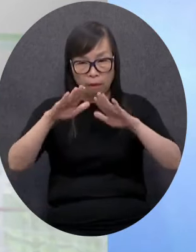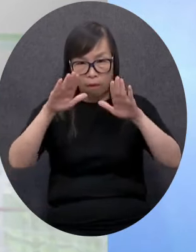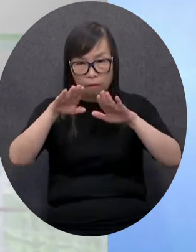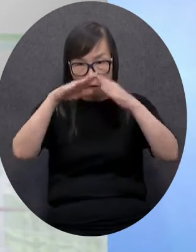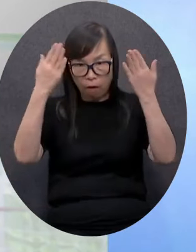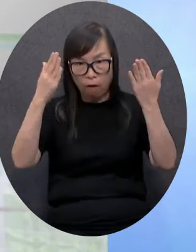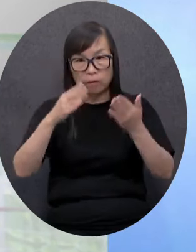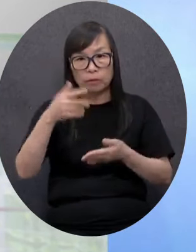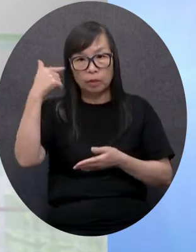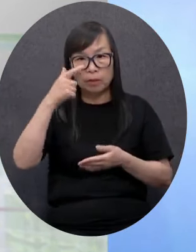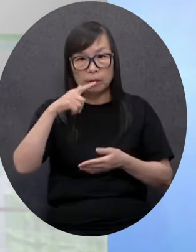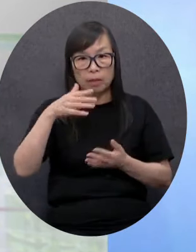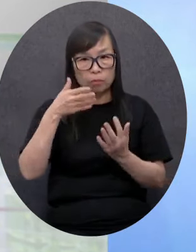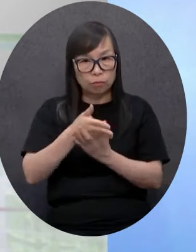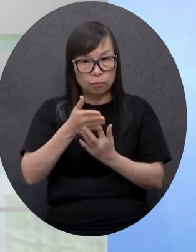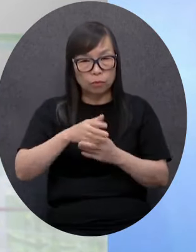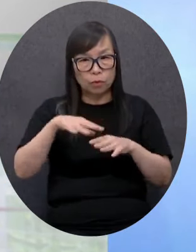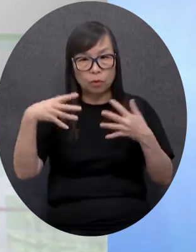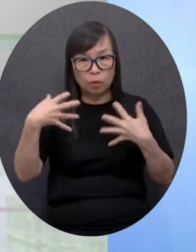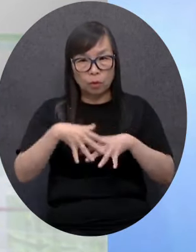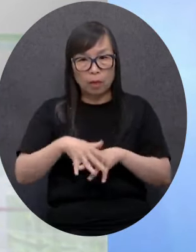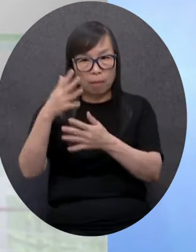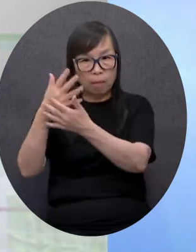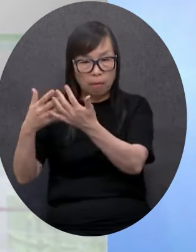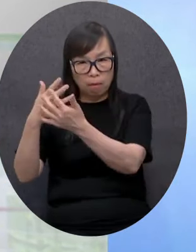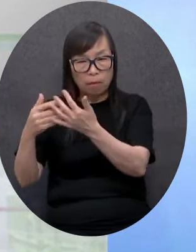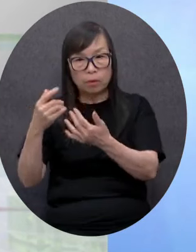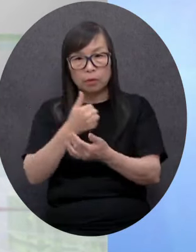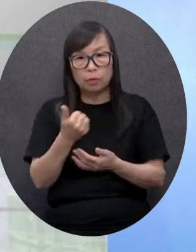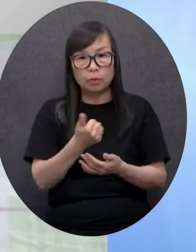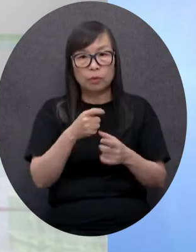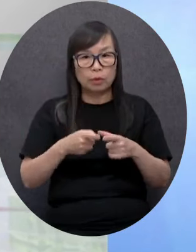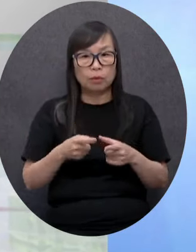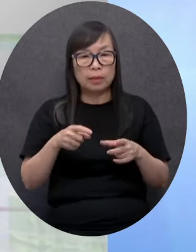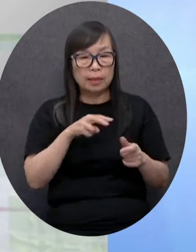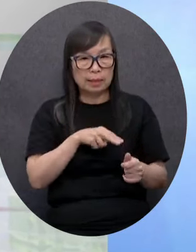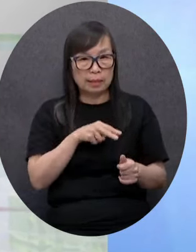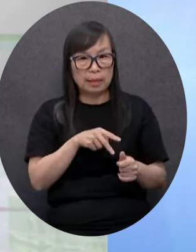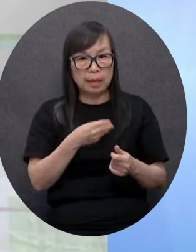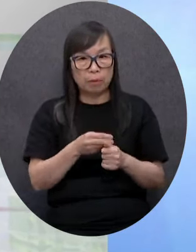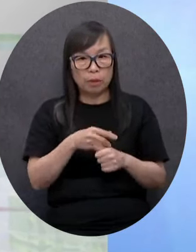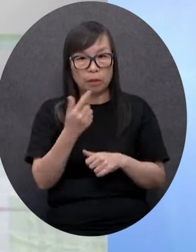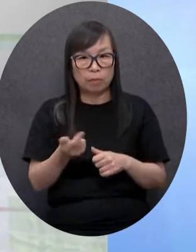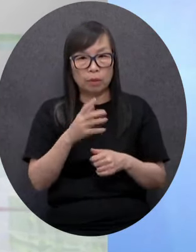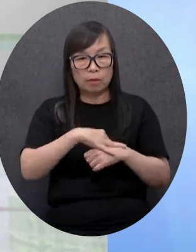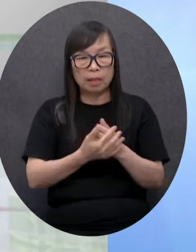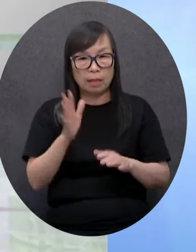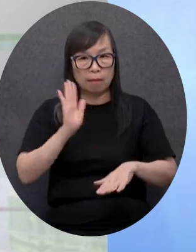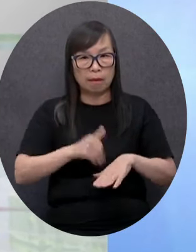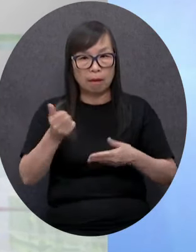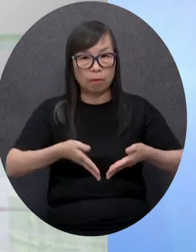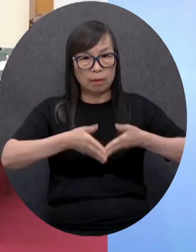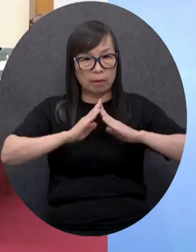创新，主动融入全球创新网络，也都要完善公司治理，培育更多世界一流企业。